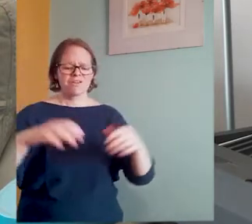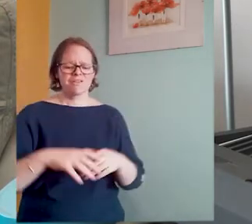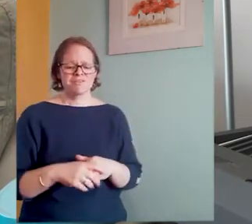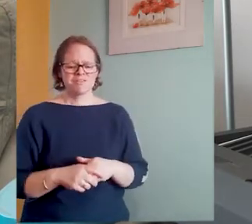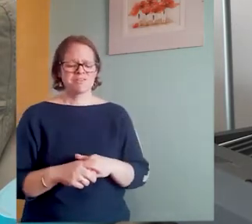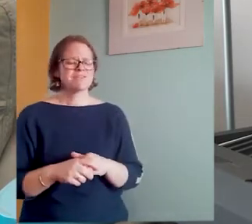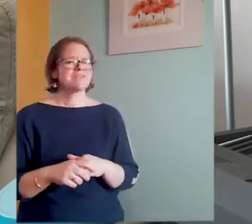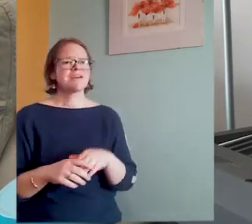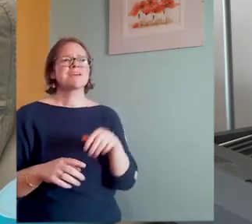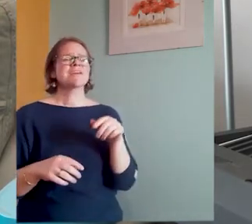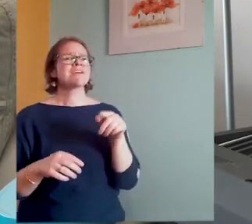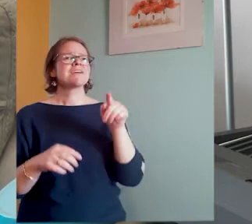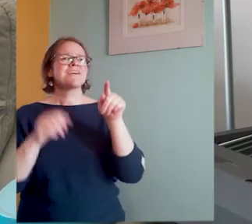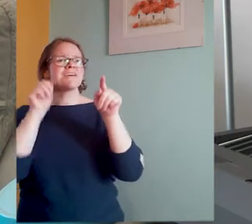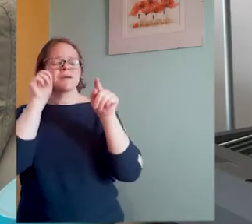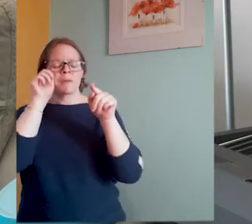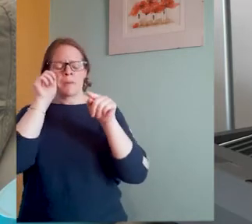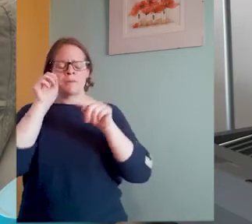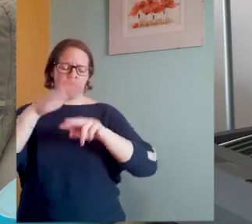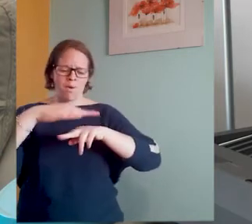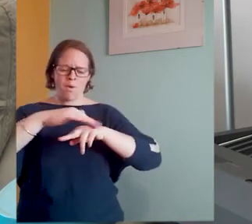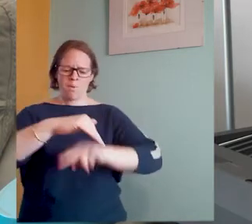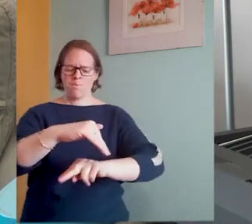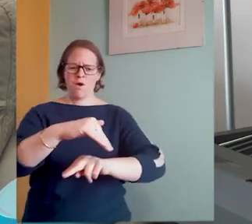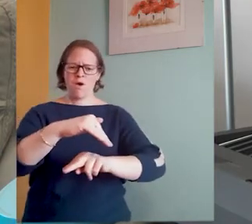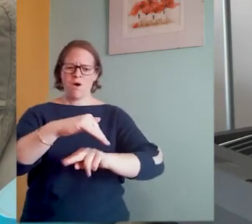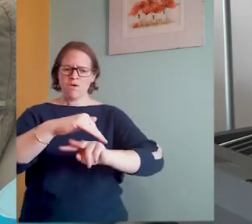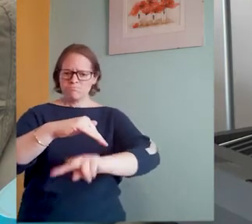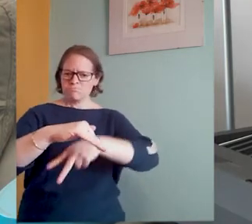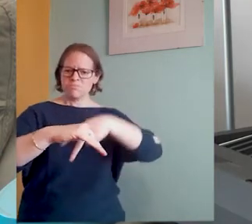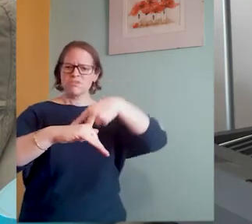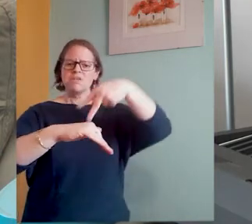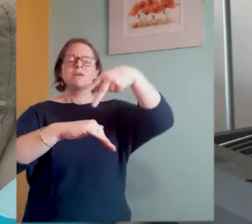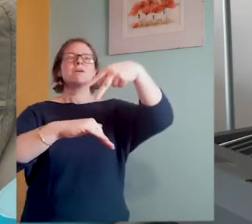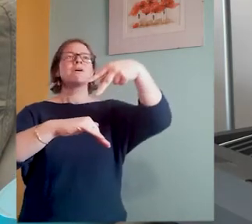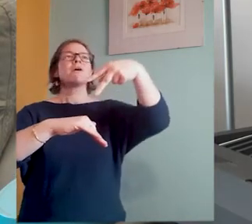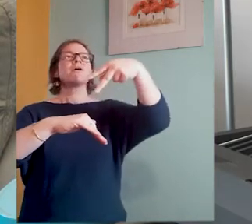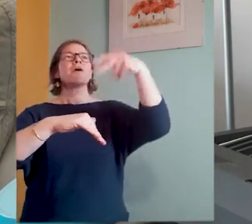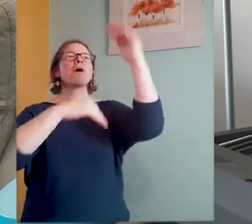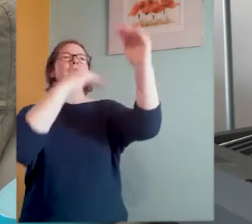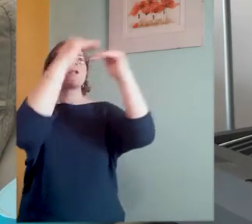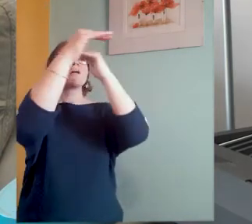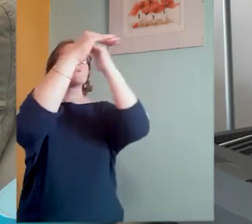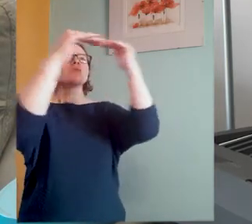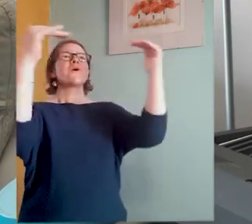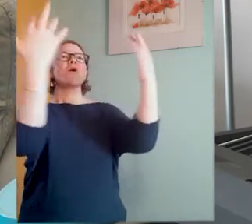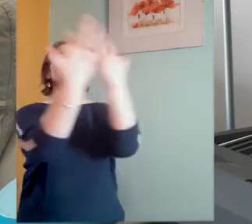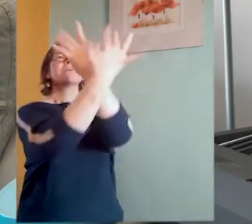Gloire remplie.